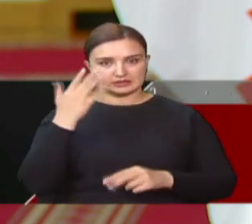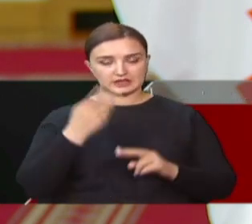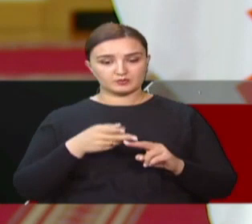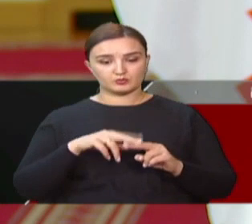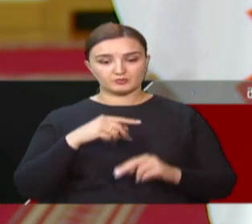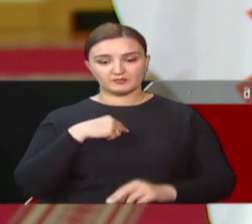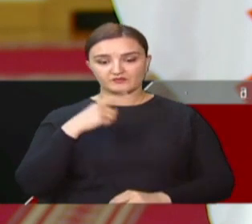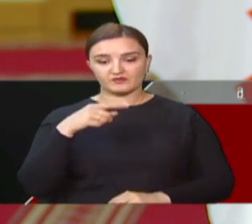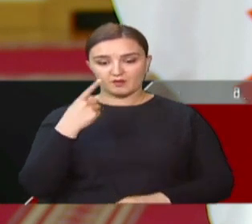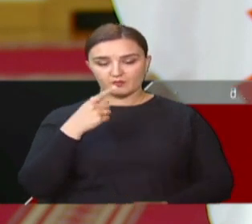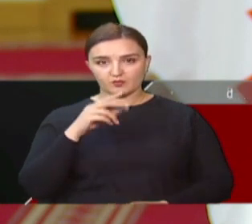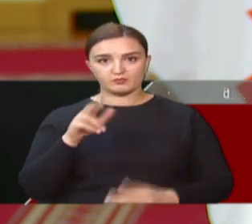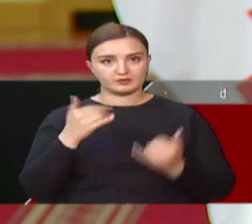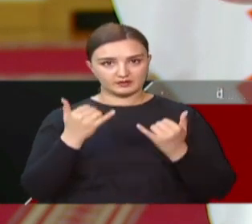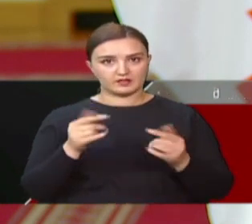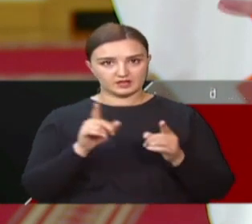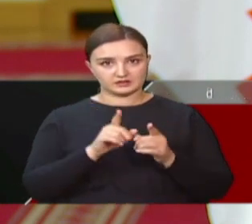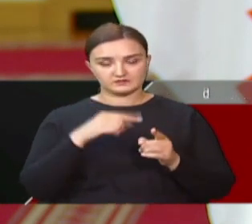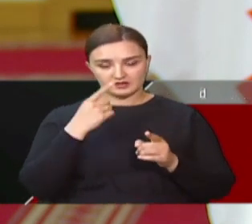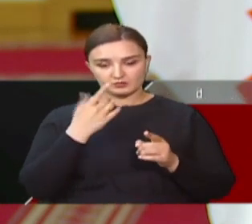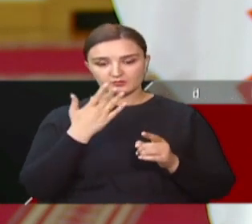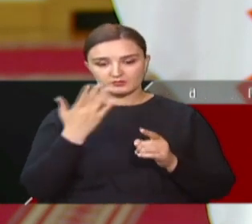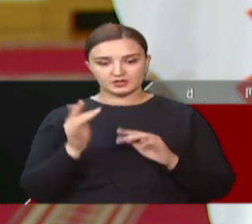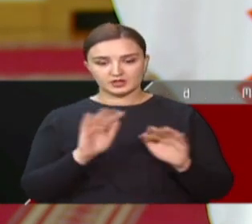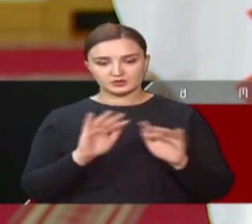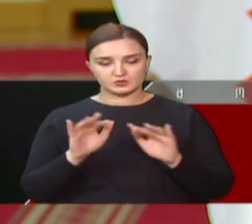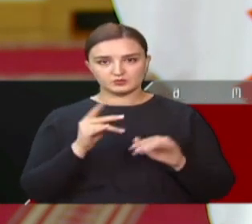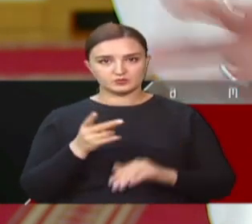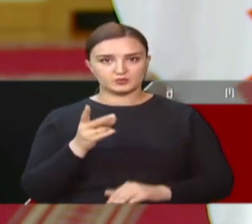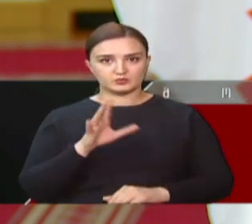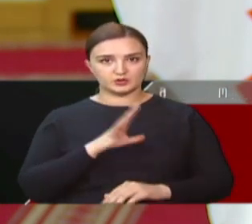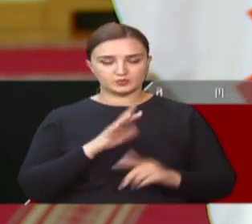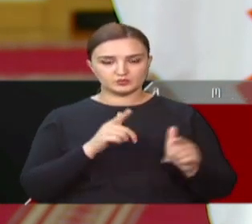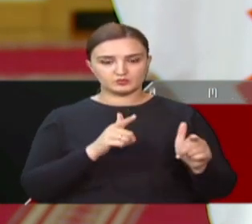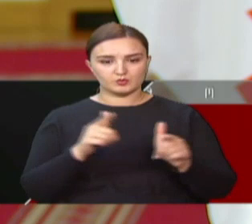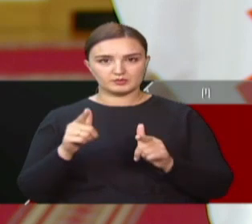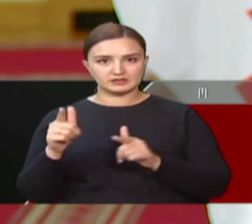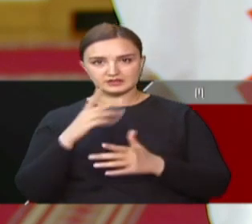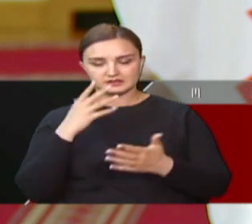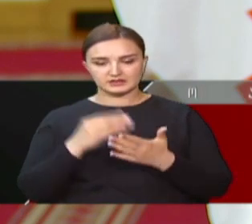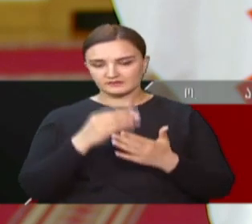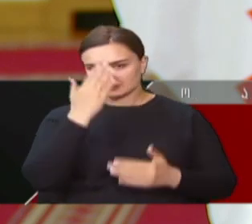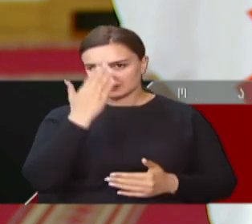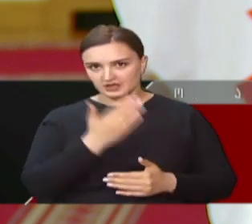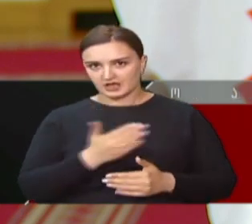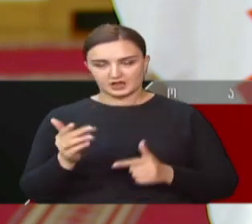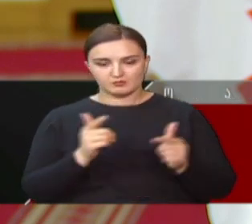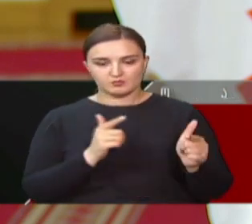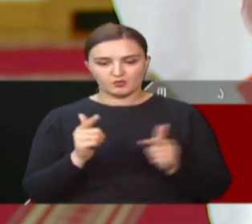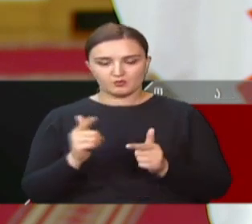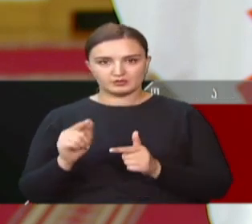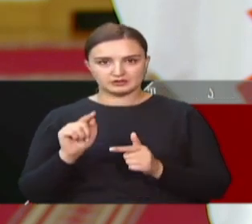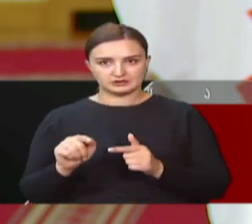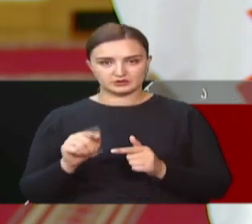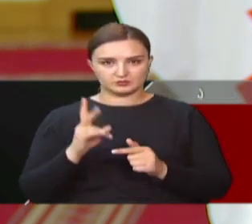მე ვამბობდი და ვამბობ ეხლაც, რომ ნაციონალური მოძრაობა უნდა იყოს მობილიზაციის, თავისი ამომრჩევლის მობილიზაციის, ესე